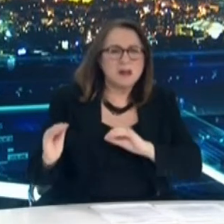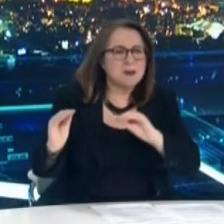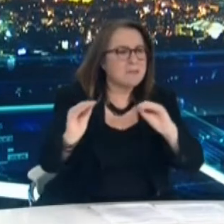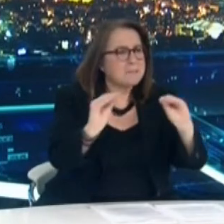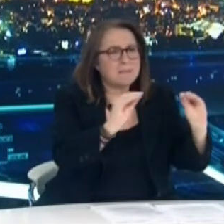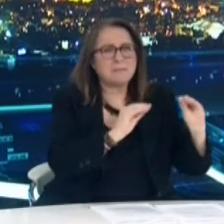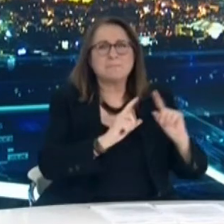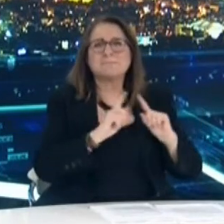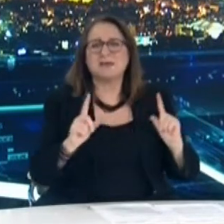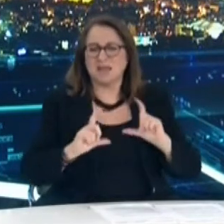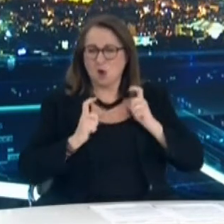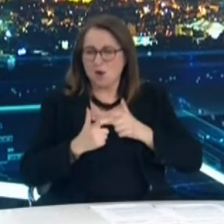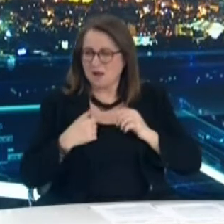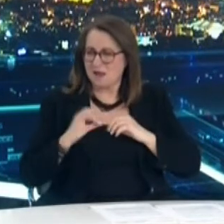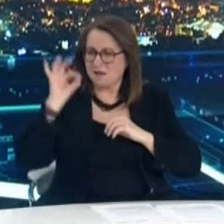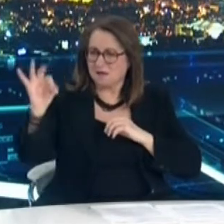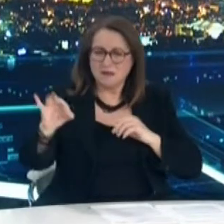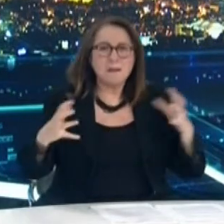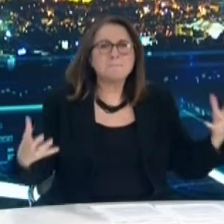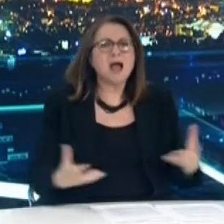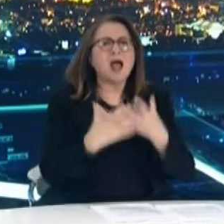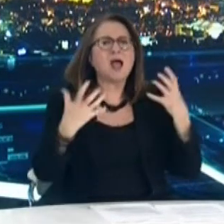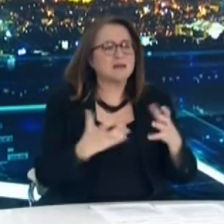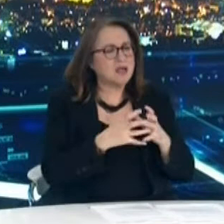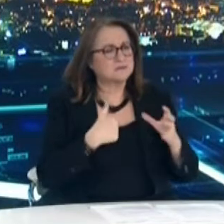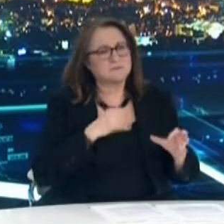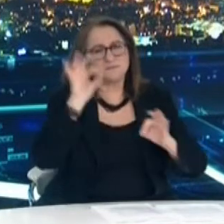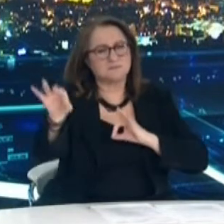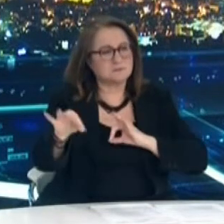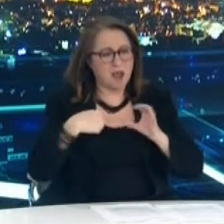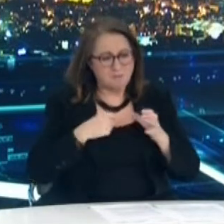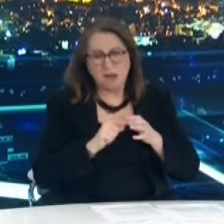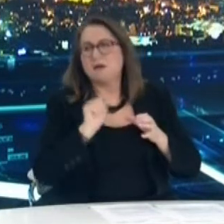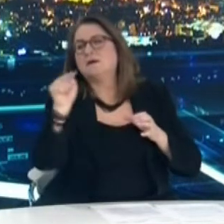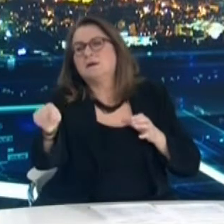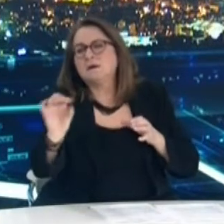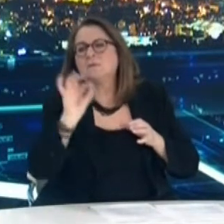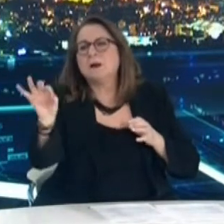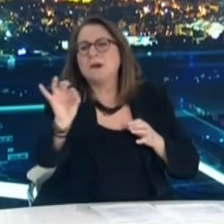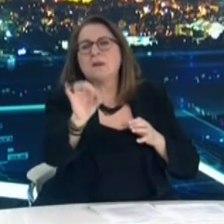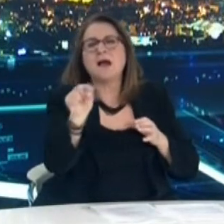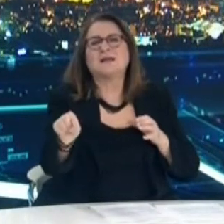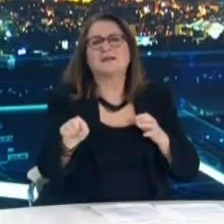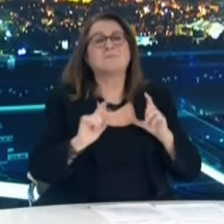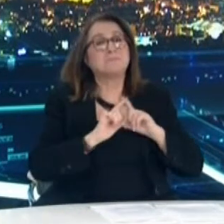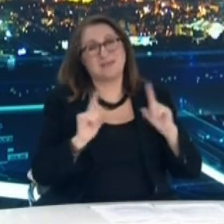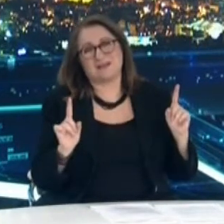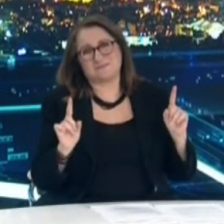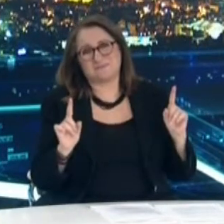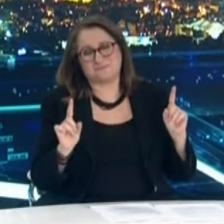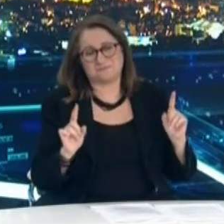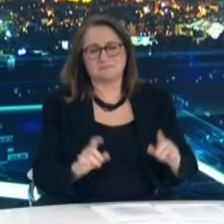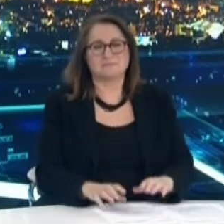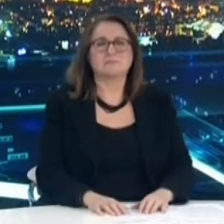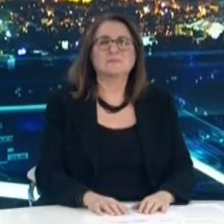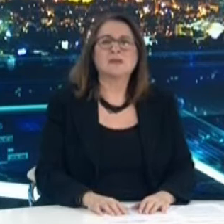παρέα, από οικογένεια σε οικογένεια. Στο σημείο αυτό θα ήθελα να αναφερθώ σε ορισμένες περιοχές όπου τα τελευταία 24 ώρα υπάρχει